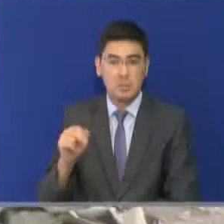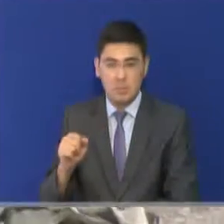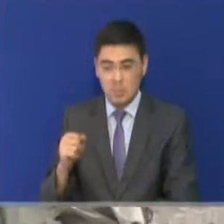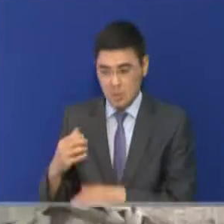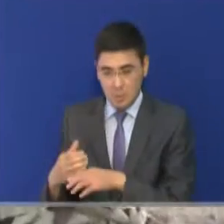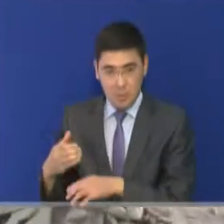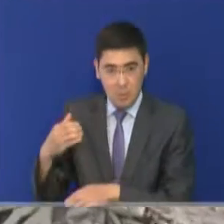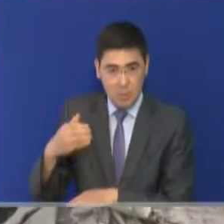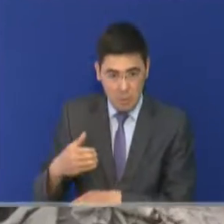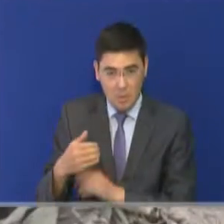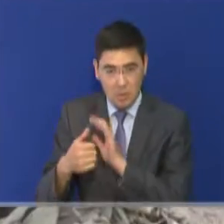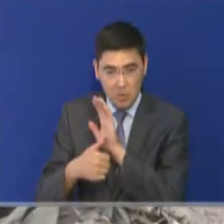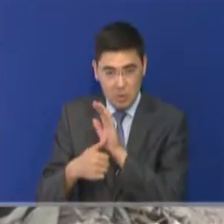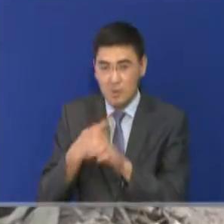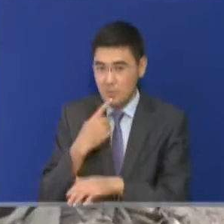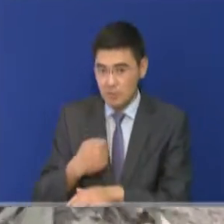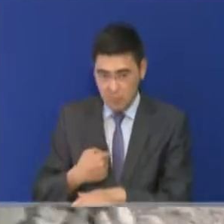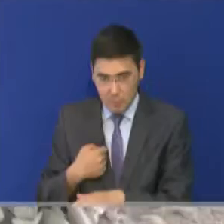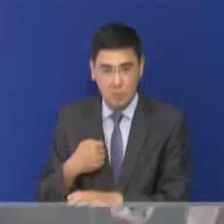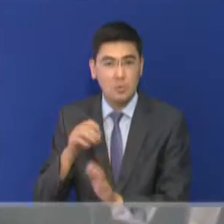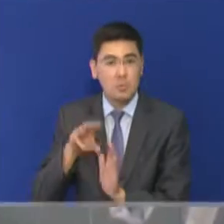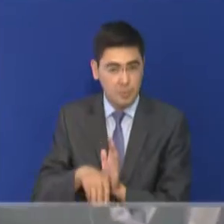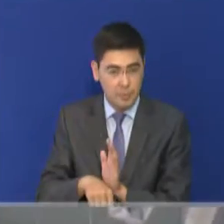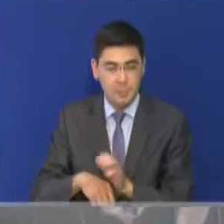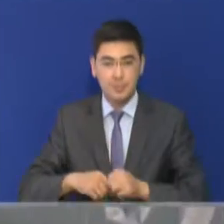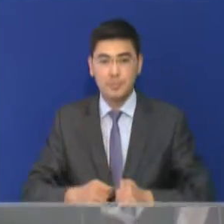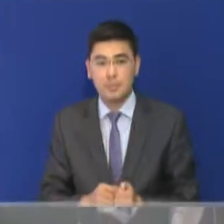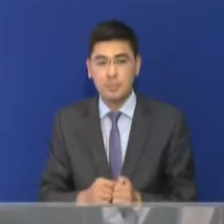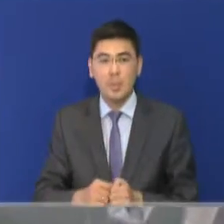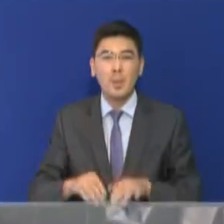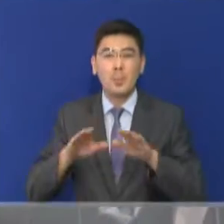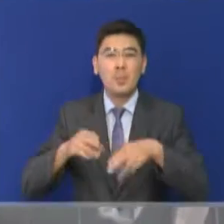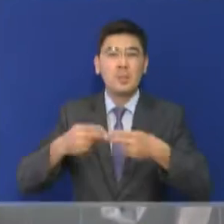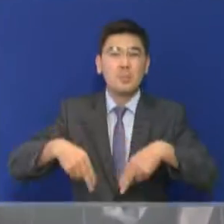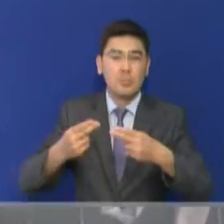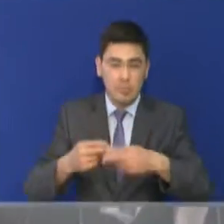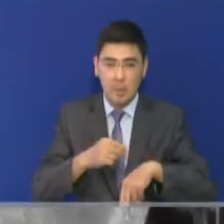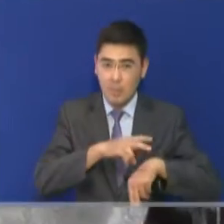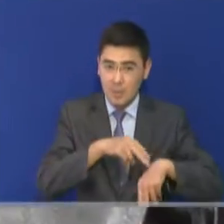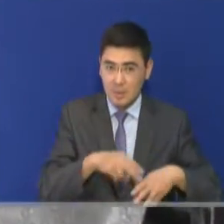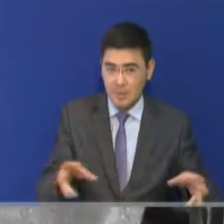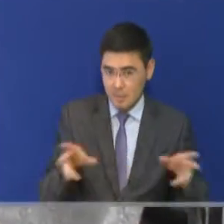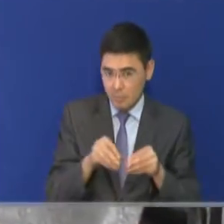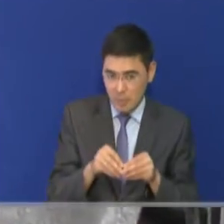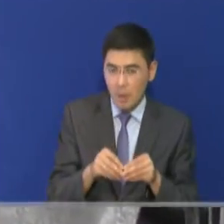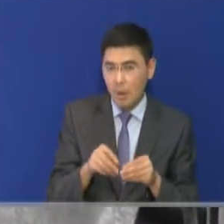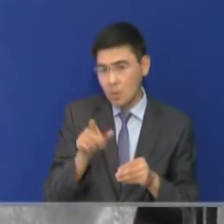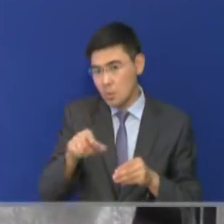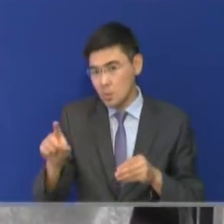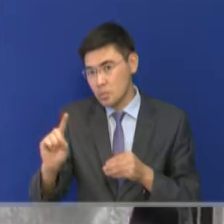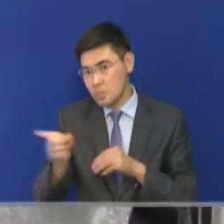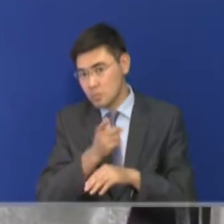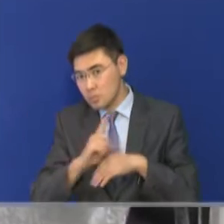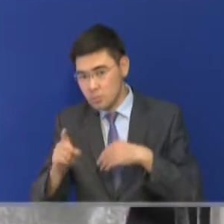в смену заступало по 6 военнослужащих. На блокпостах они совместно с сотрудниками полиции выполняли пропуск и